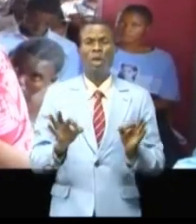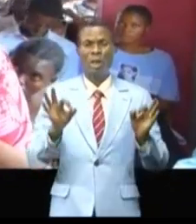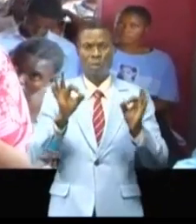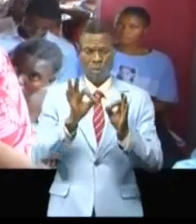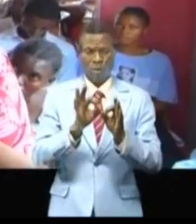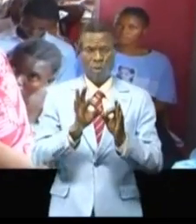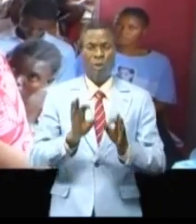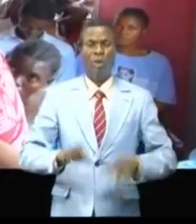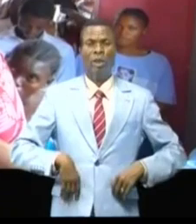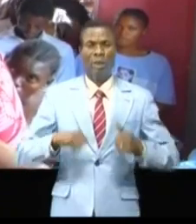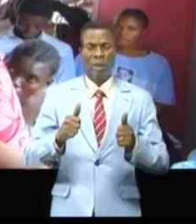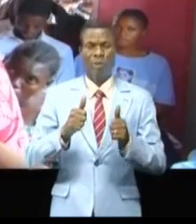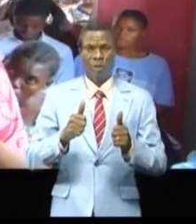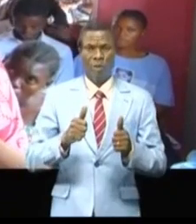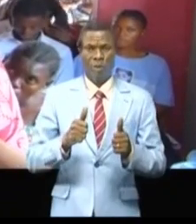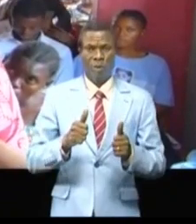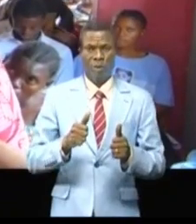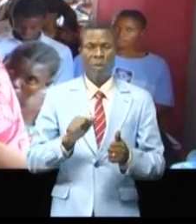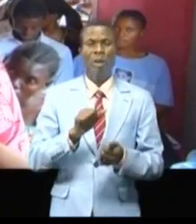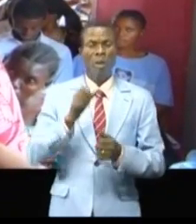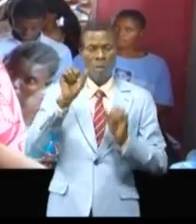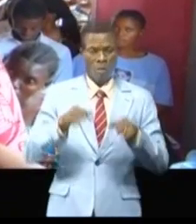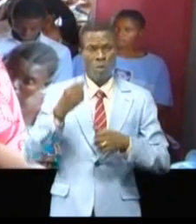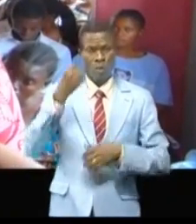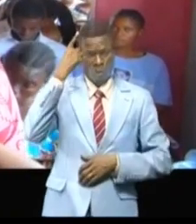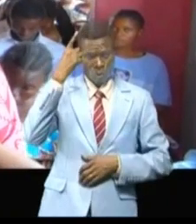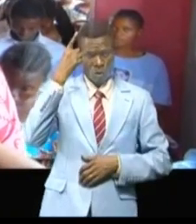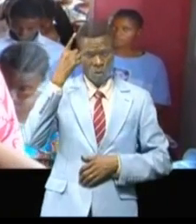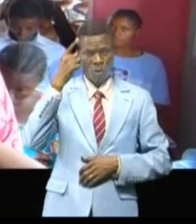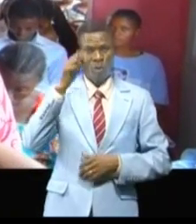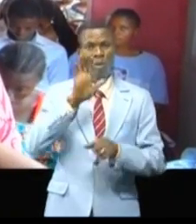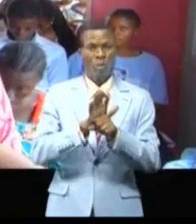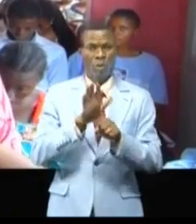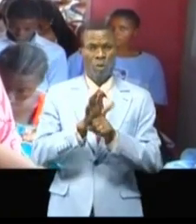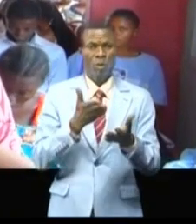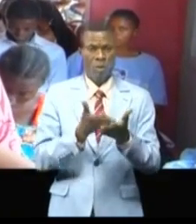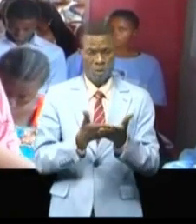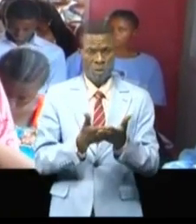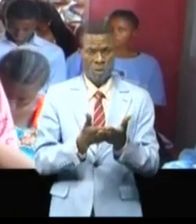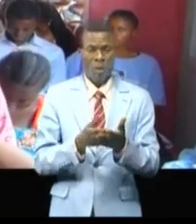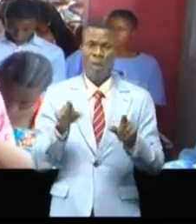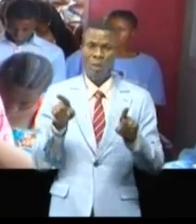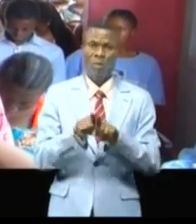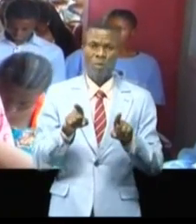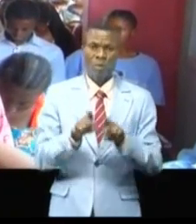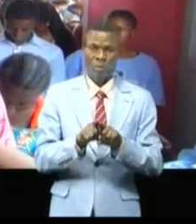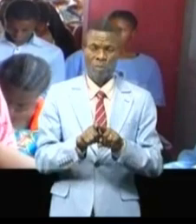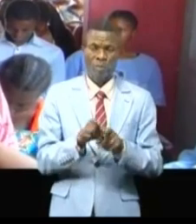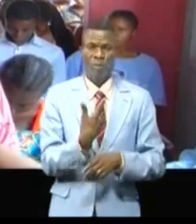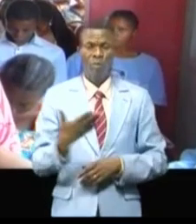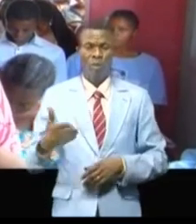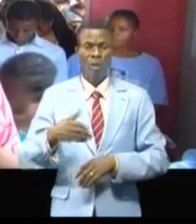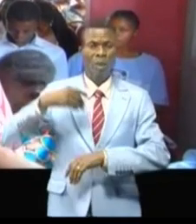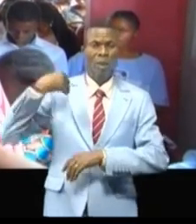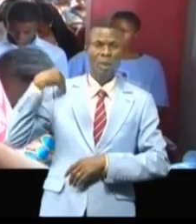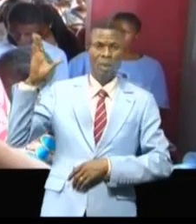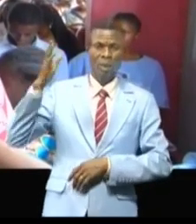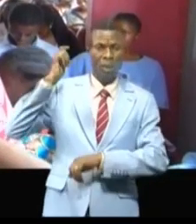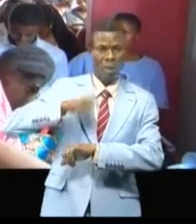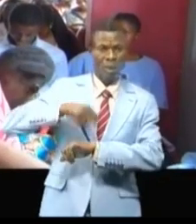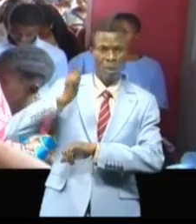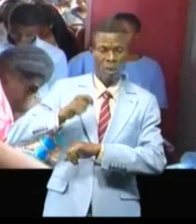Les gens ont voulu comprendre un peu, beaucoup plus, tout ce qui est comme instrument juridique au niveau de